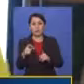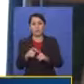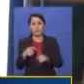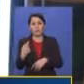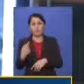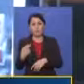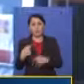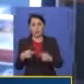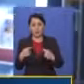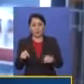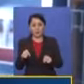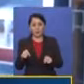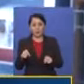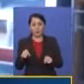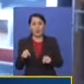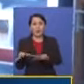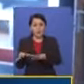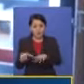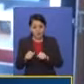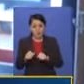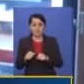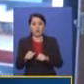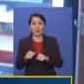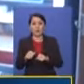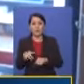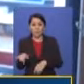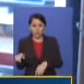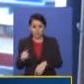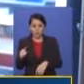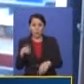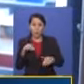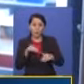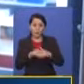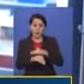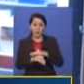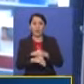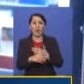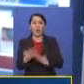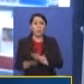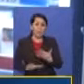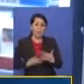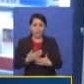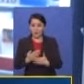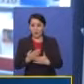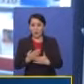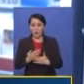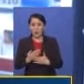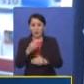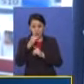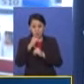продавщицы. Схватывает его с прилавка пакет и убегает. Я побежала за ним, но догнать я его не